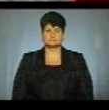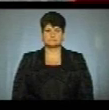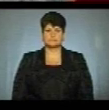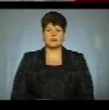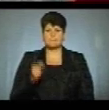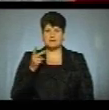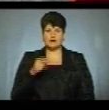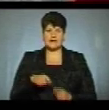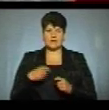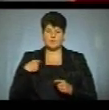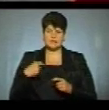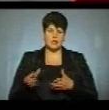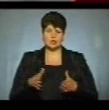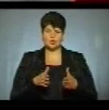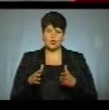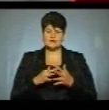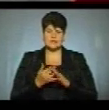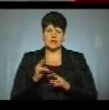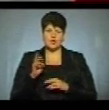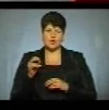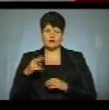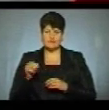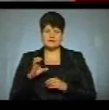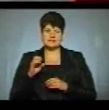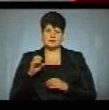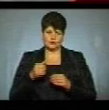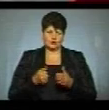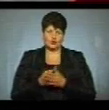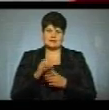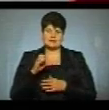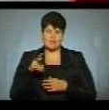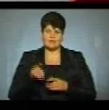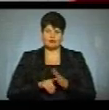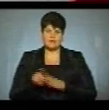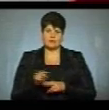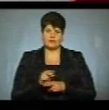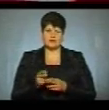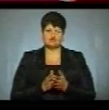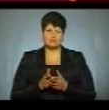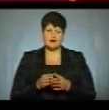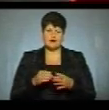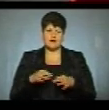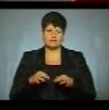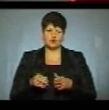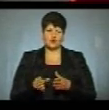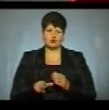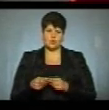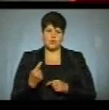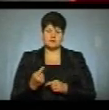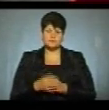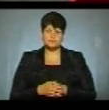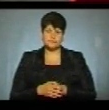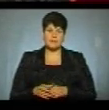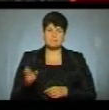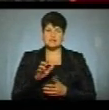Півтора кілометра дороги від села Колодіївка до Скалата розпочала ремонтувати служба автодоріг області. На